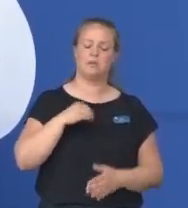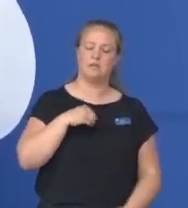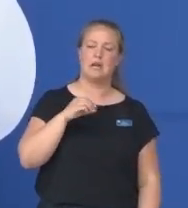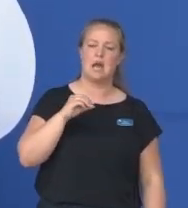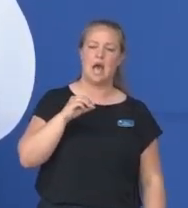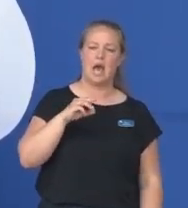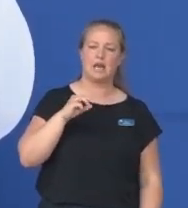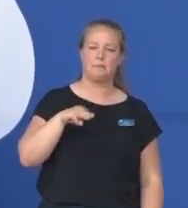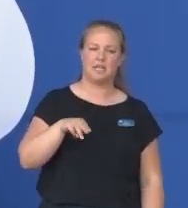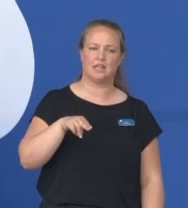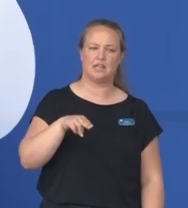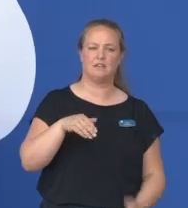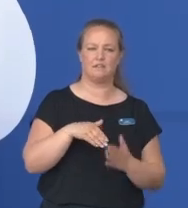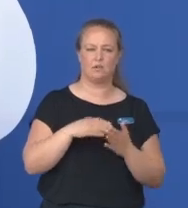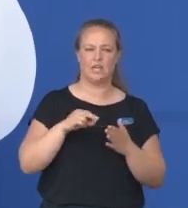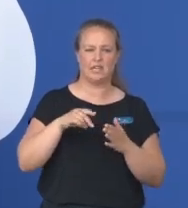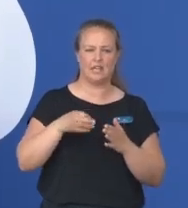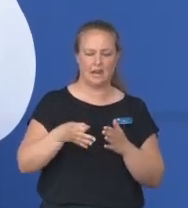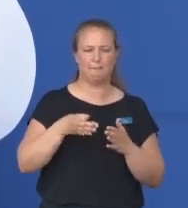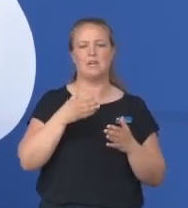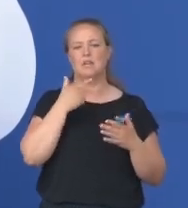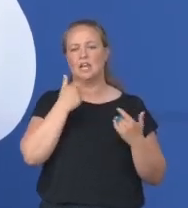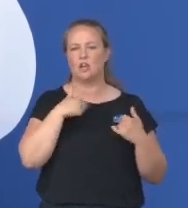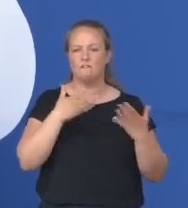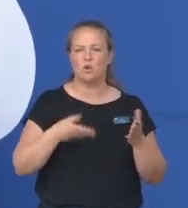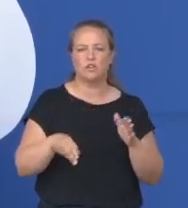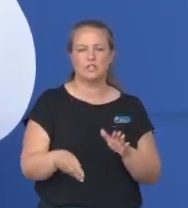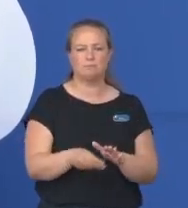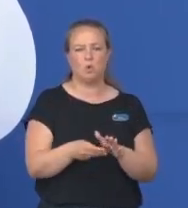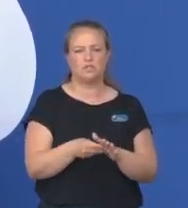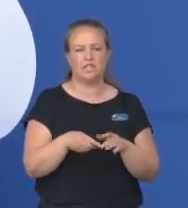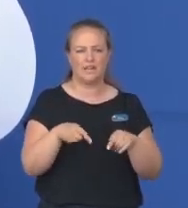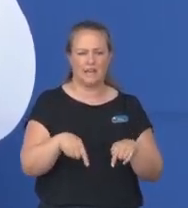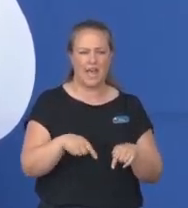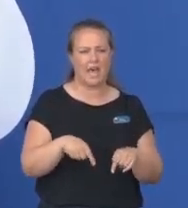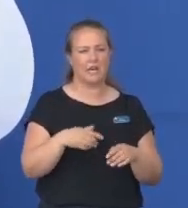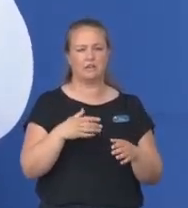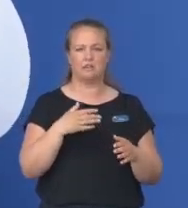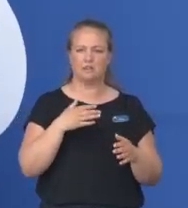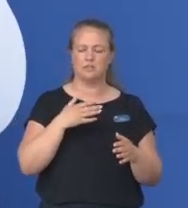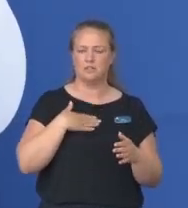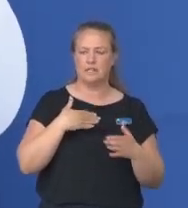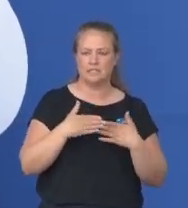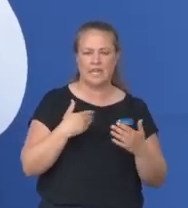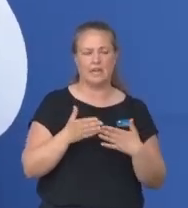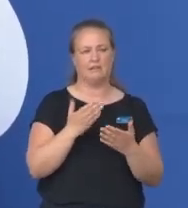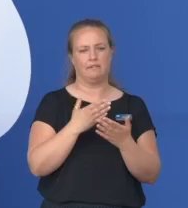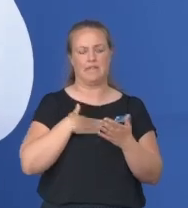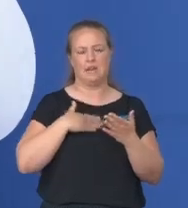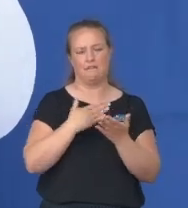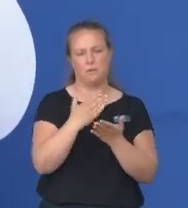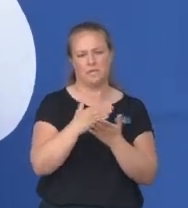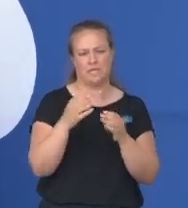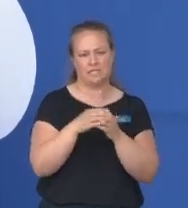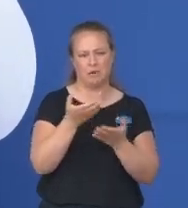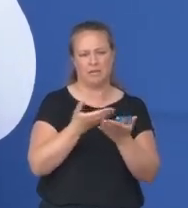att ha fått sponsra det här och att vi kan hitta framtida samarbete med research-delen. Och ungdomarna som ni har möjlighet ska säga